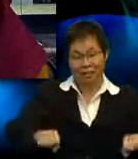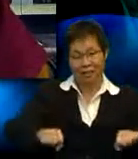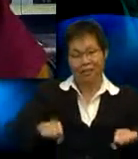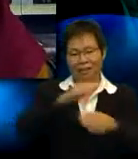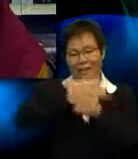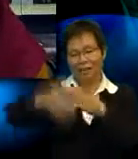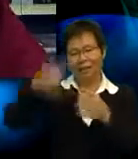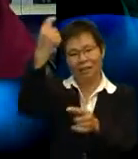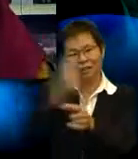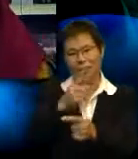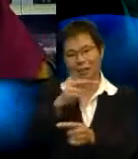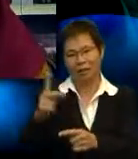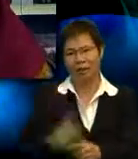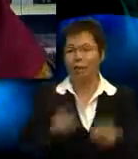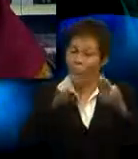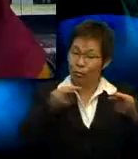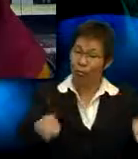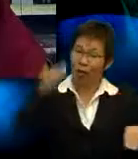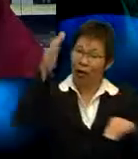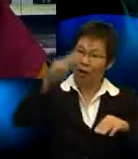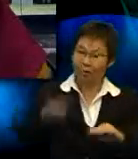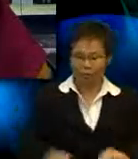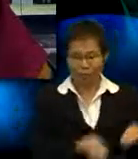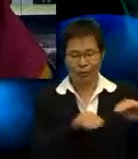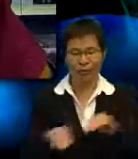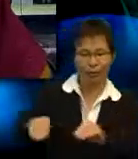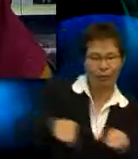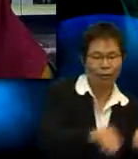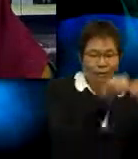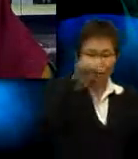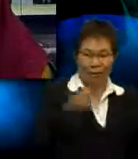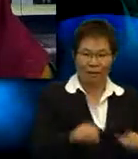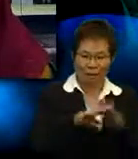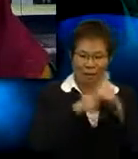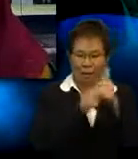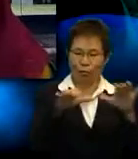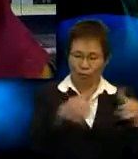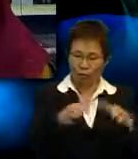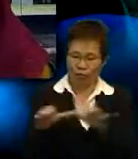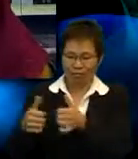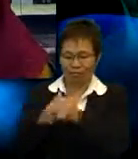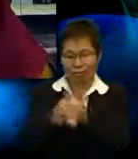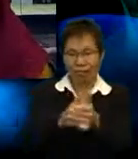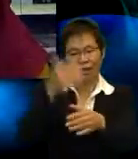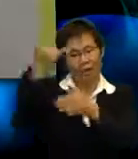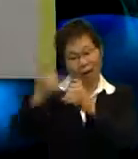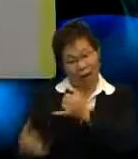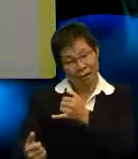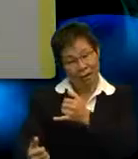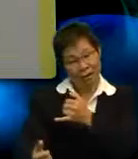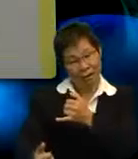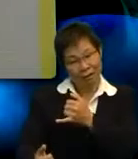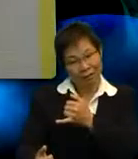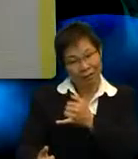ditentukan. Murid-murid akan bergerak antara stesen mengikut kumpulan. Akhir sekali ialah